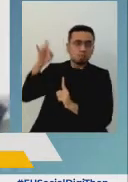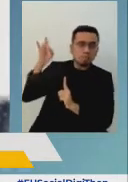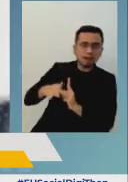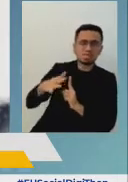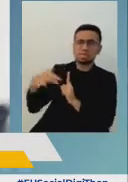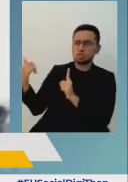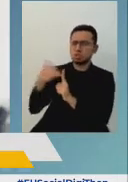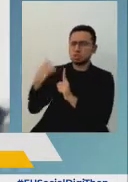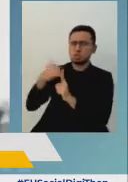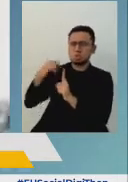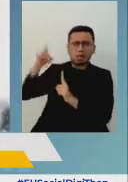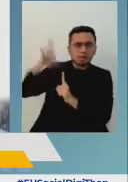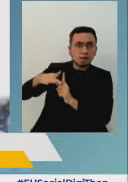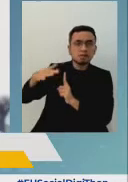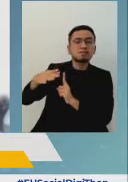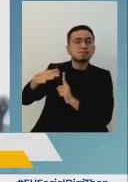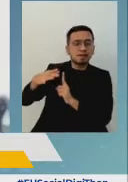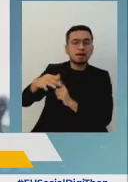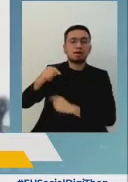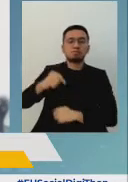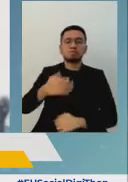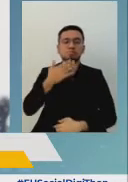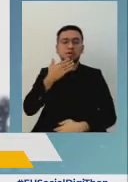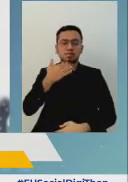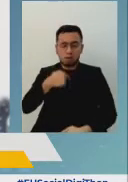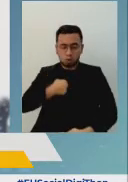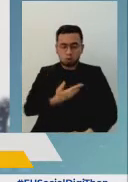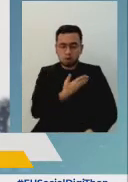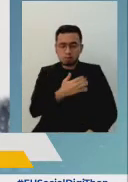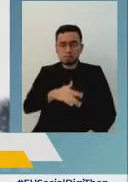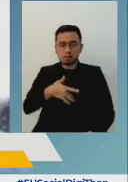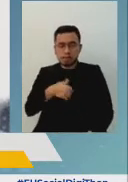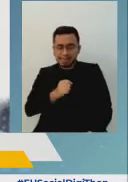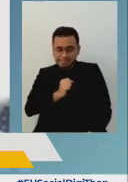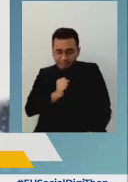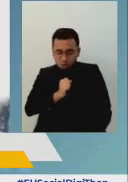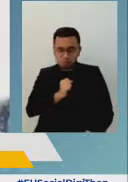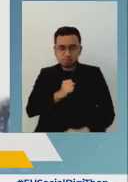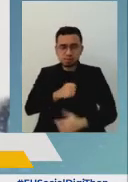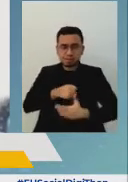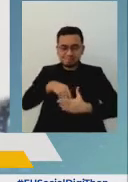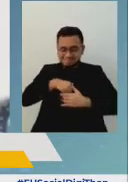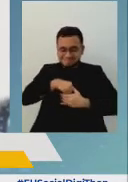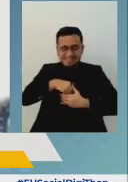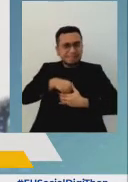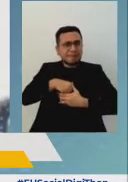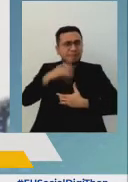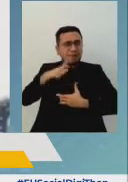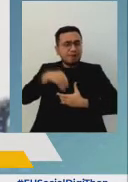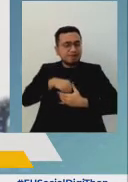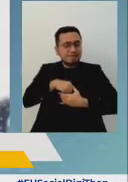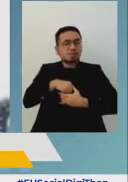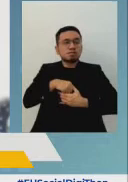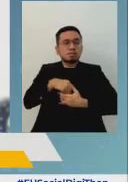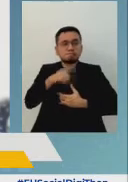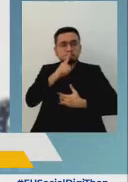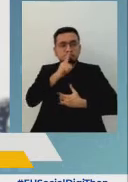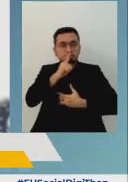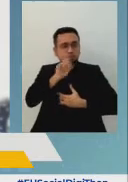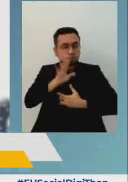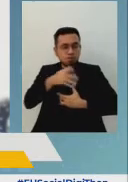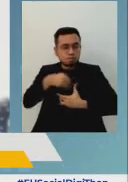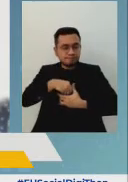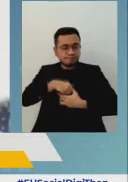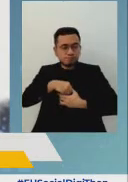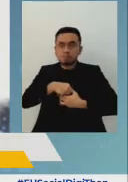Jadi ini yang terjadi di dalam jiwa si korban tadi. Makanya kebanyakan korban tidak menyampaikan kepada